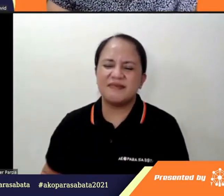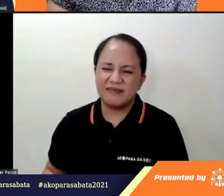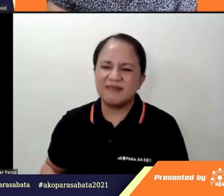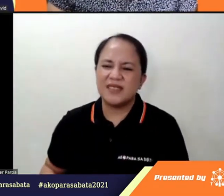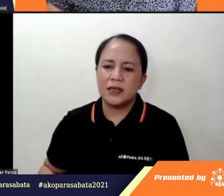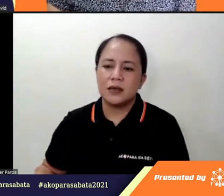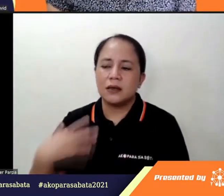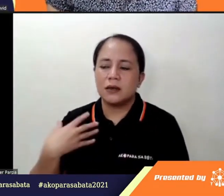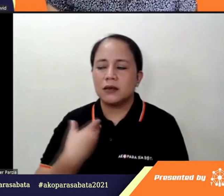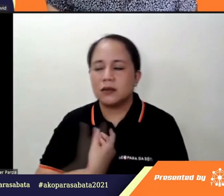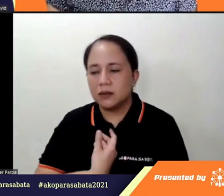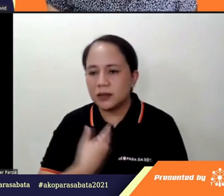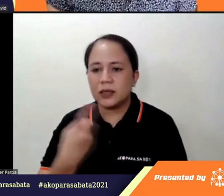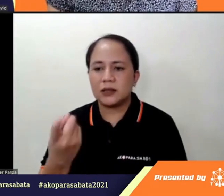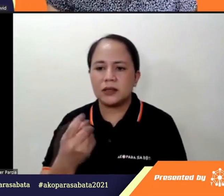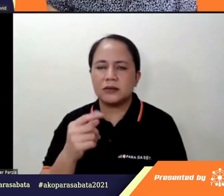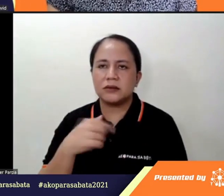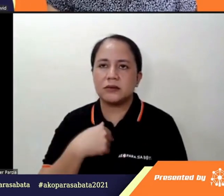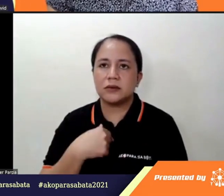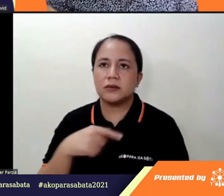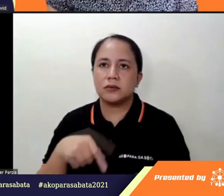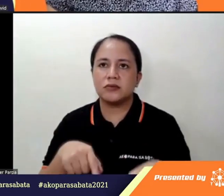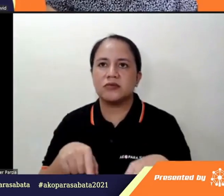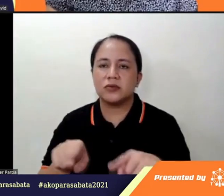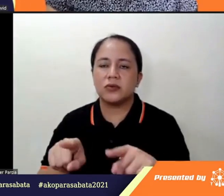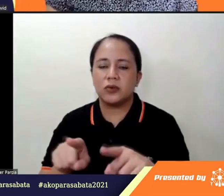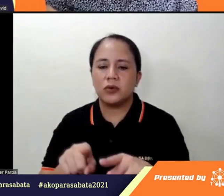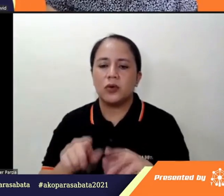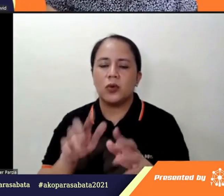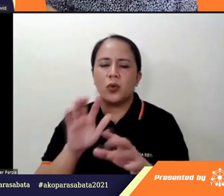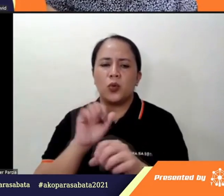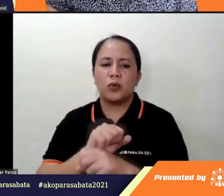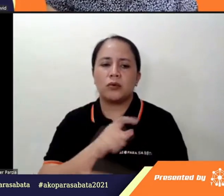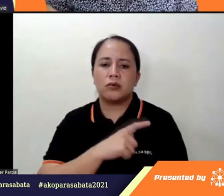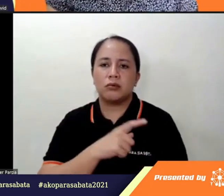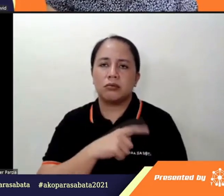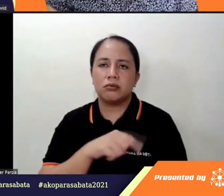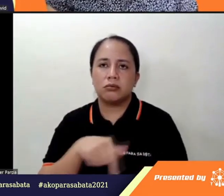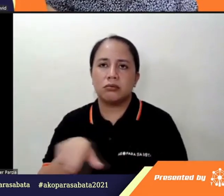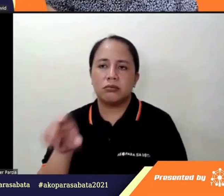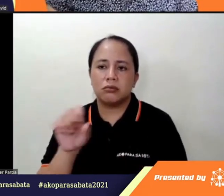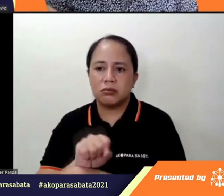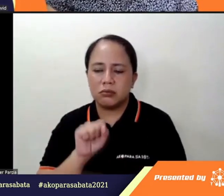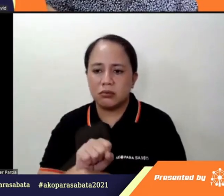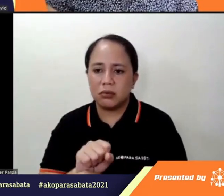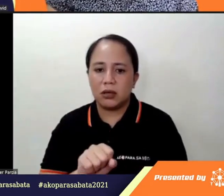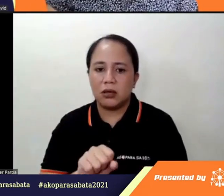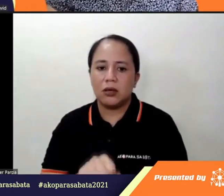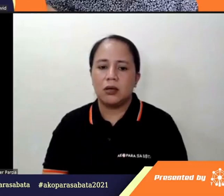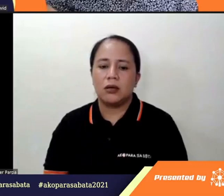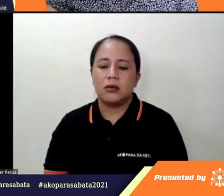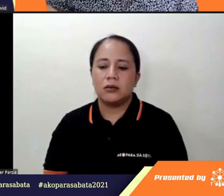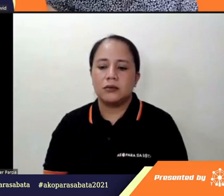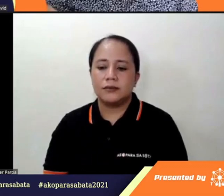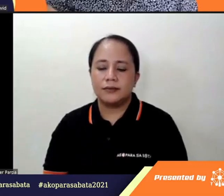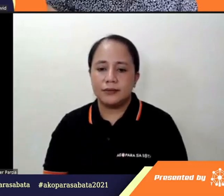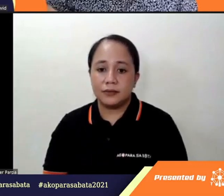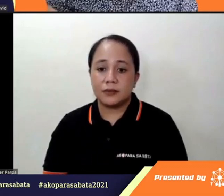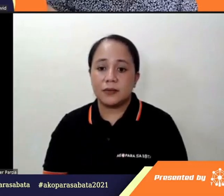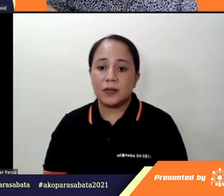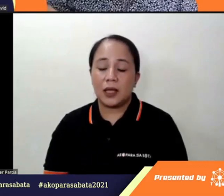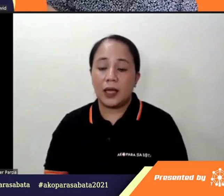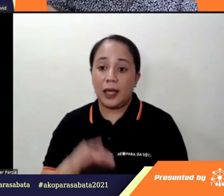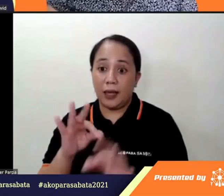you're dreading going to work already, ganon. So medyo yun yung mga tinitingnan natin, na pag ganon,